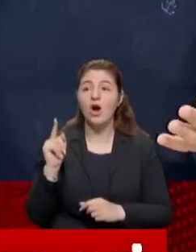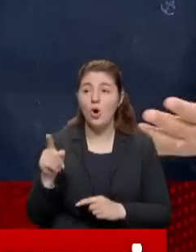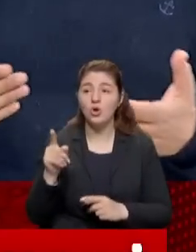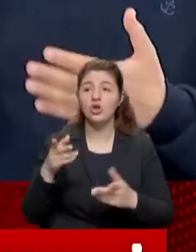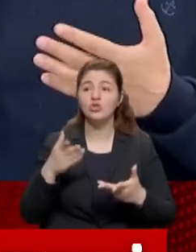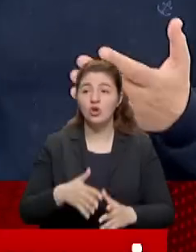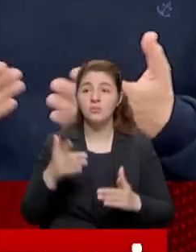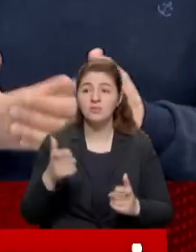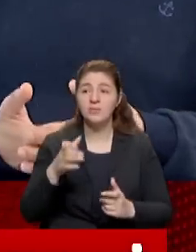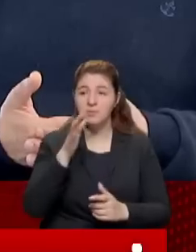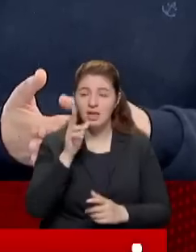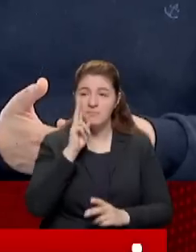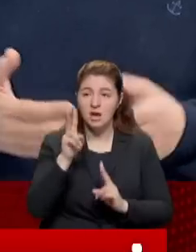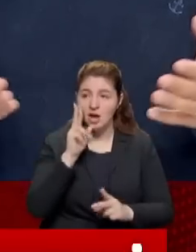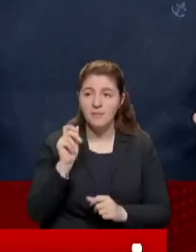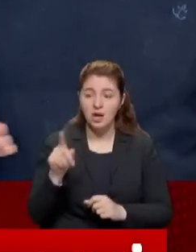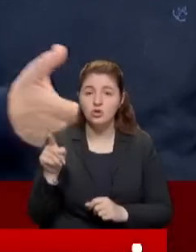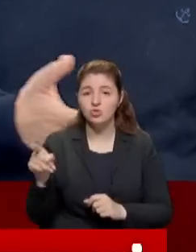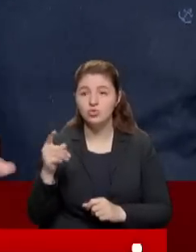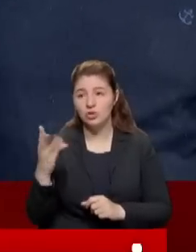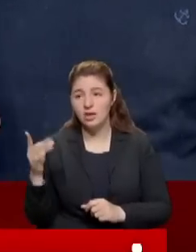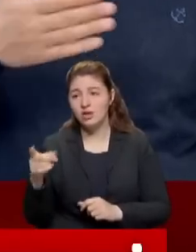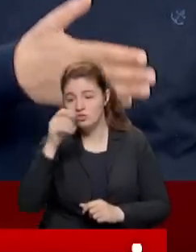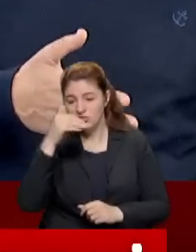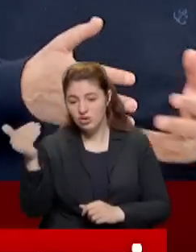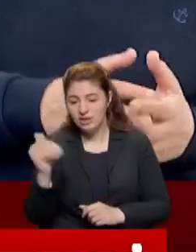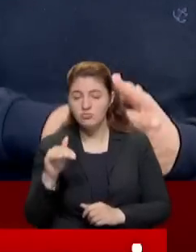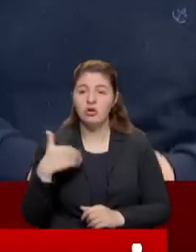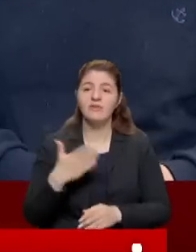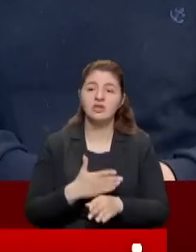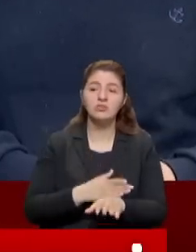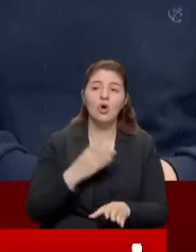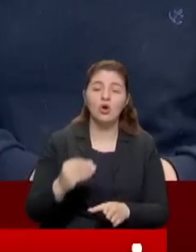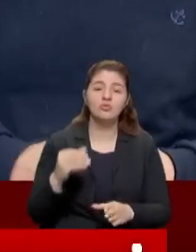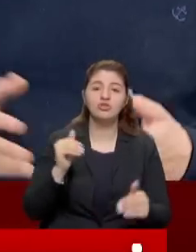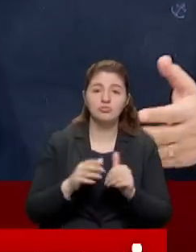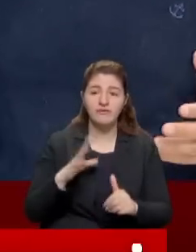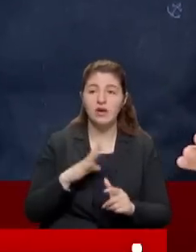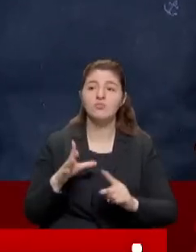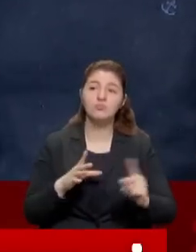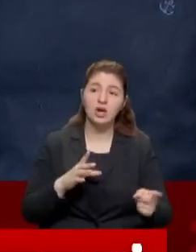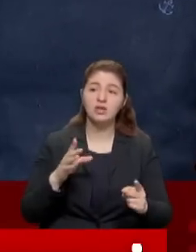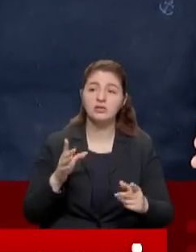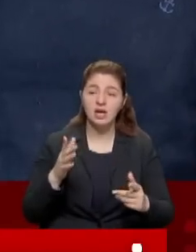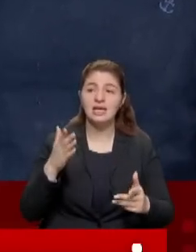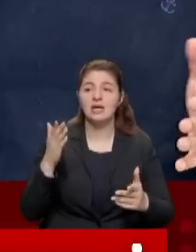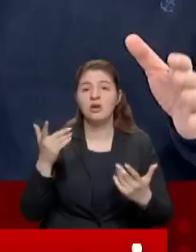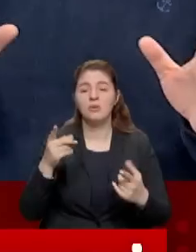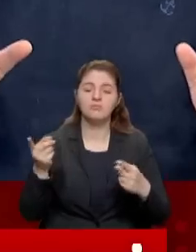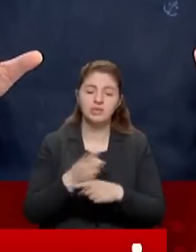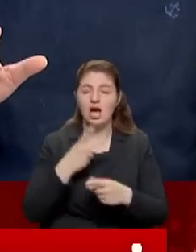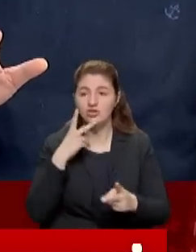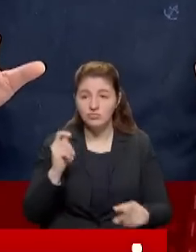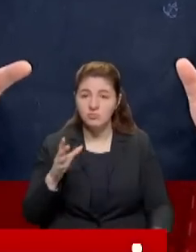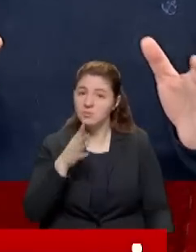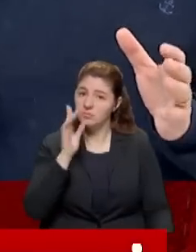doğum yerleri bilgilerine bakarak şu kadar da yurt dışından gelmiş sonra vatandaş olmuş seçmen var ya da bu kadar ordulu seçmen var diye açıklayacak bunu